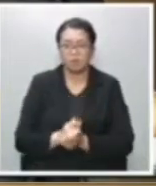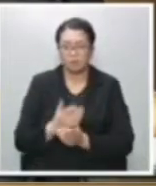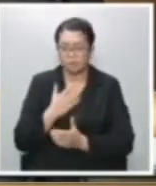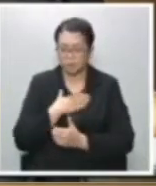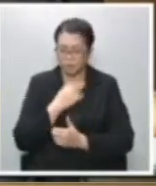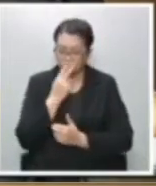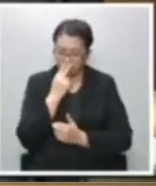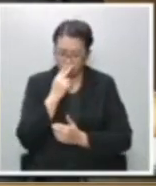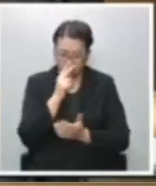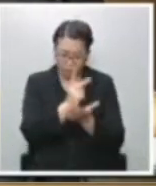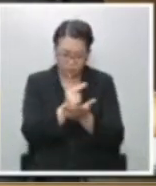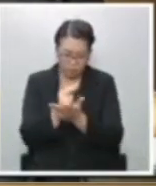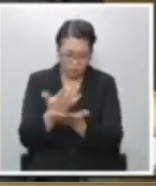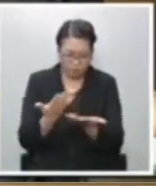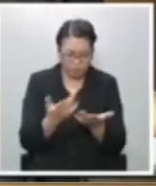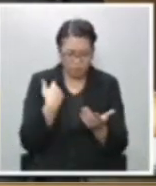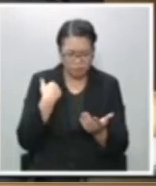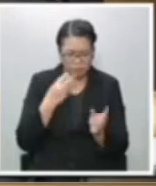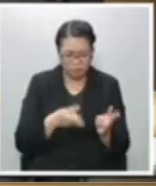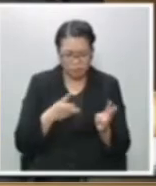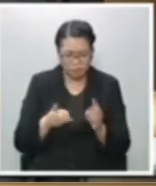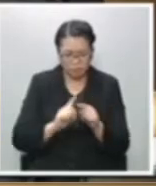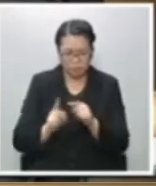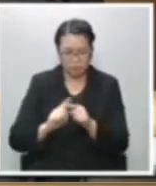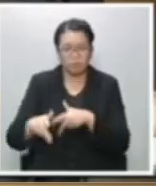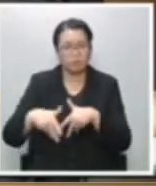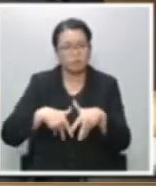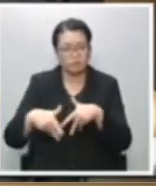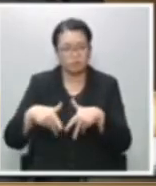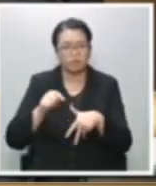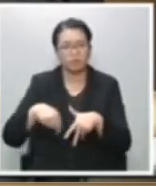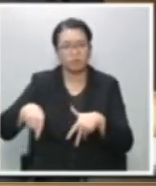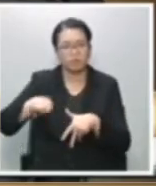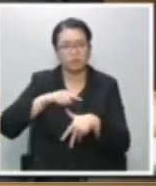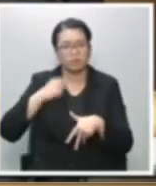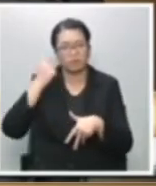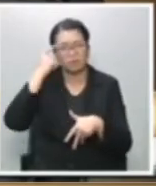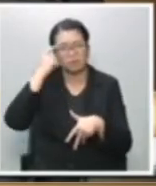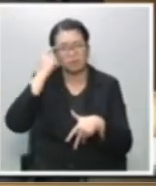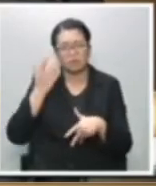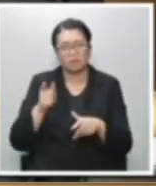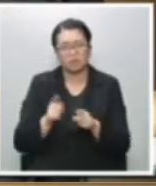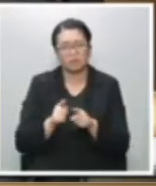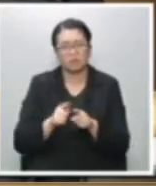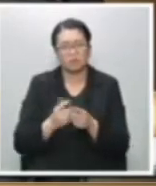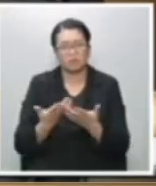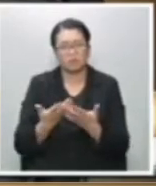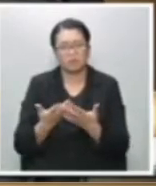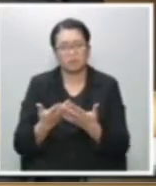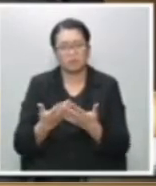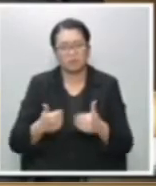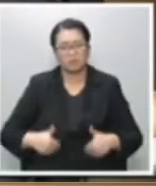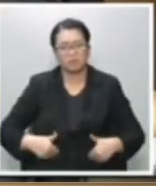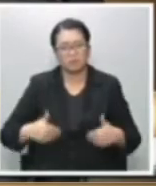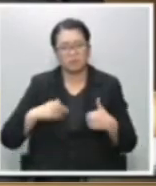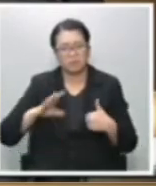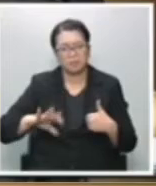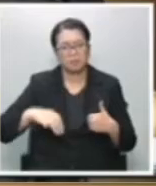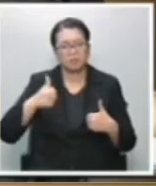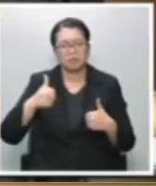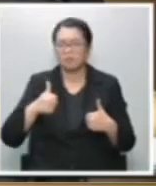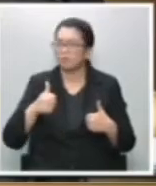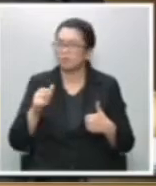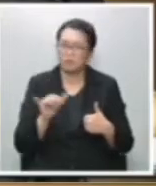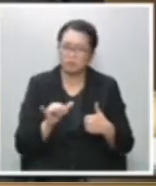วประชาชนก็ยังไม่น่าจะมีชีวิตที่ดีได้เช่น